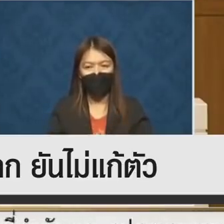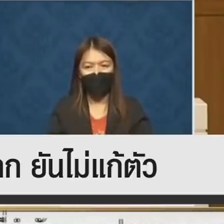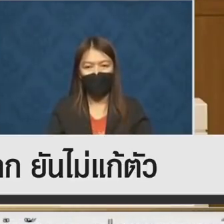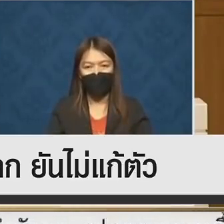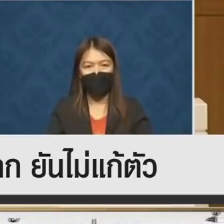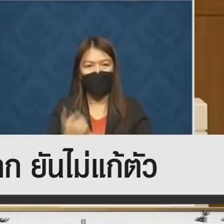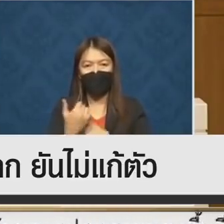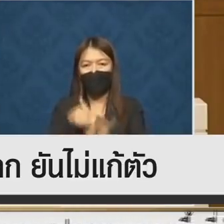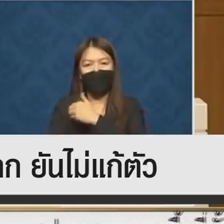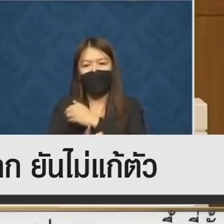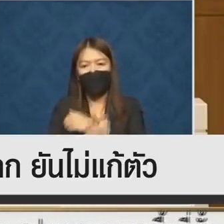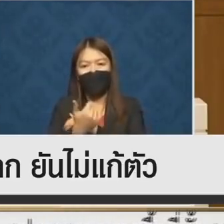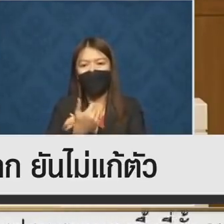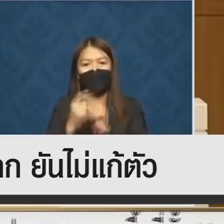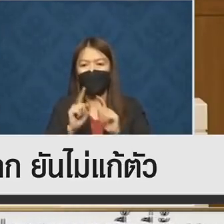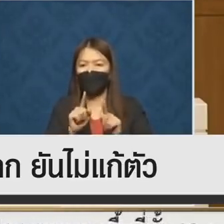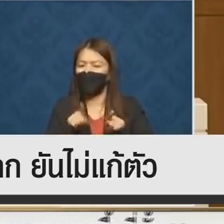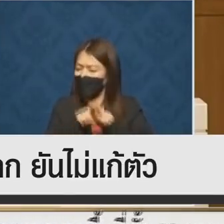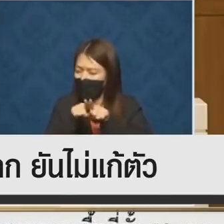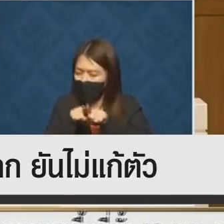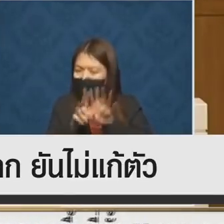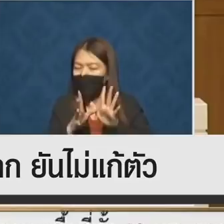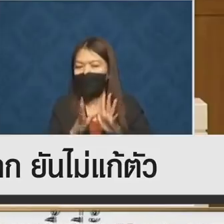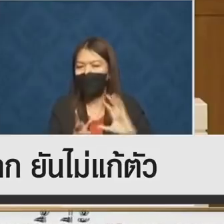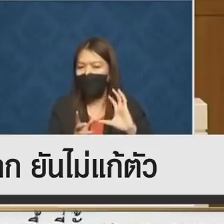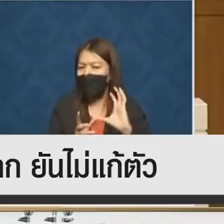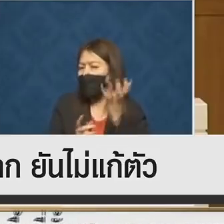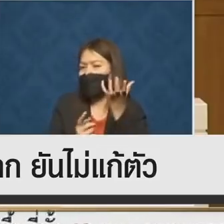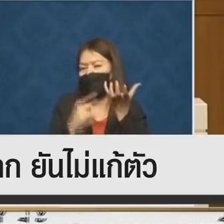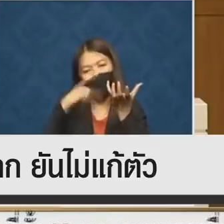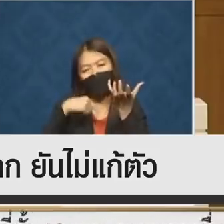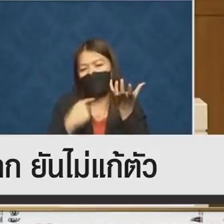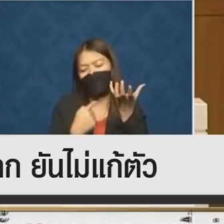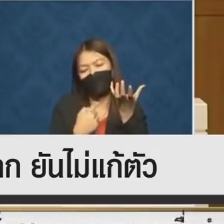ไม่เหมือนประเทศอื่นไม่เหมือนใครทั้งสิ้นในโลกใบนี้ผมยืนยัน